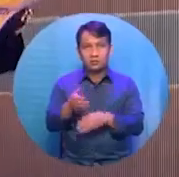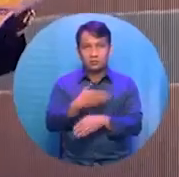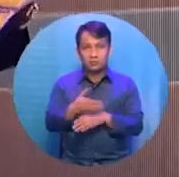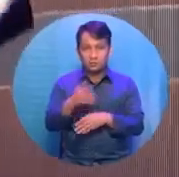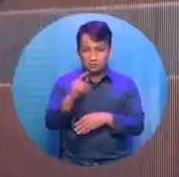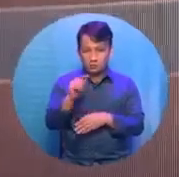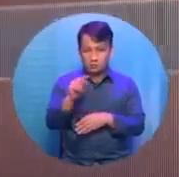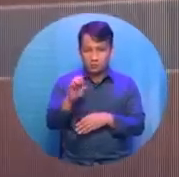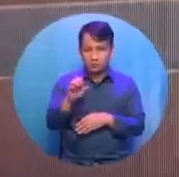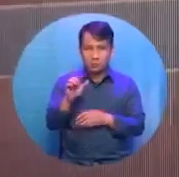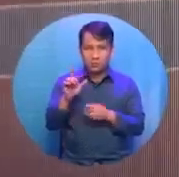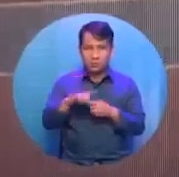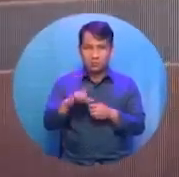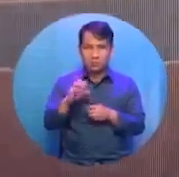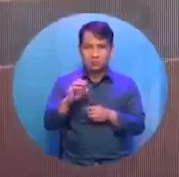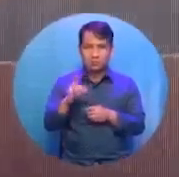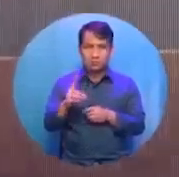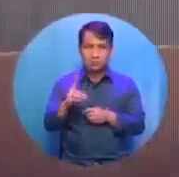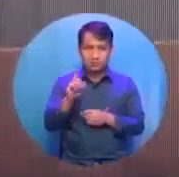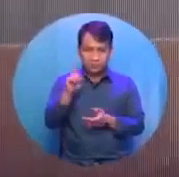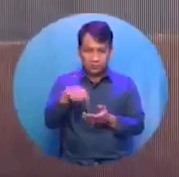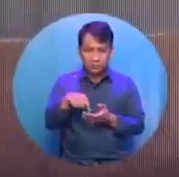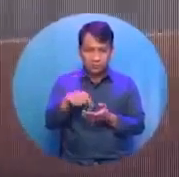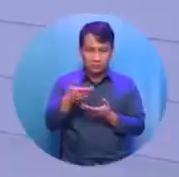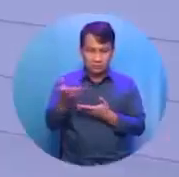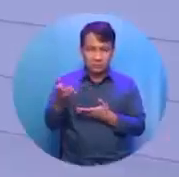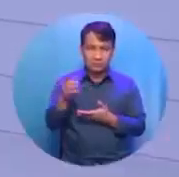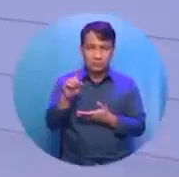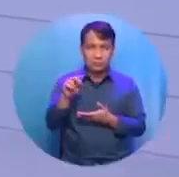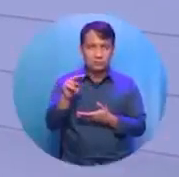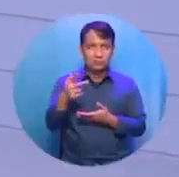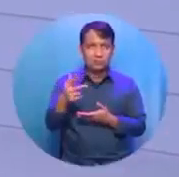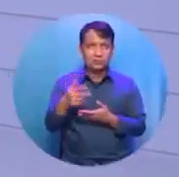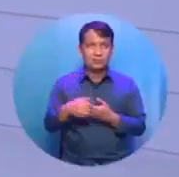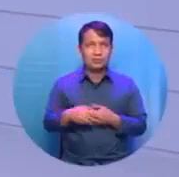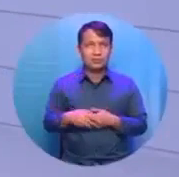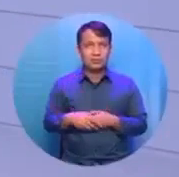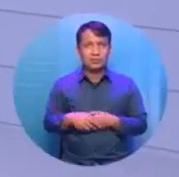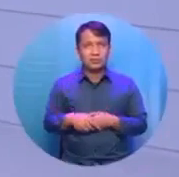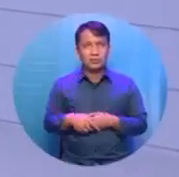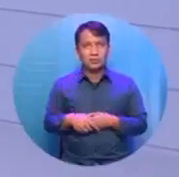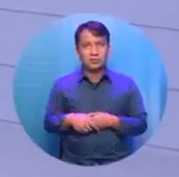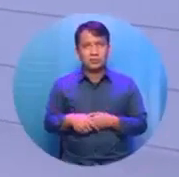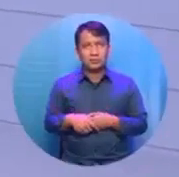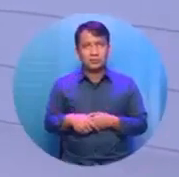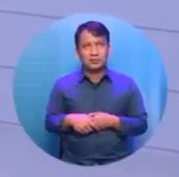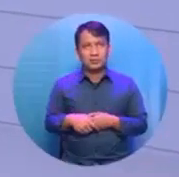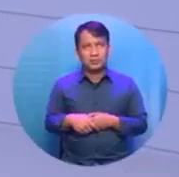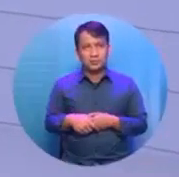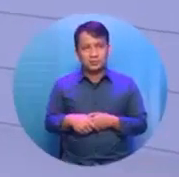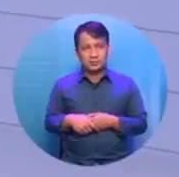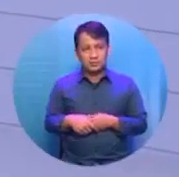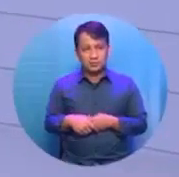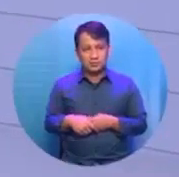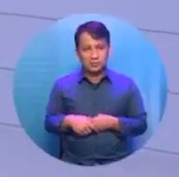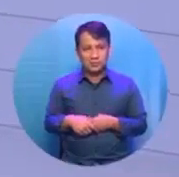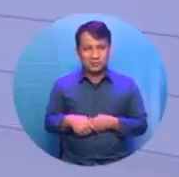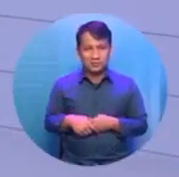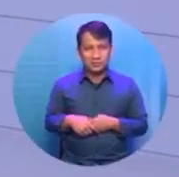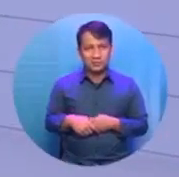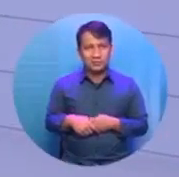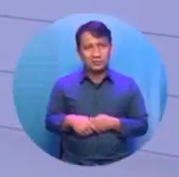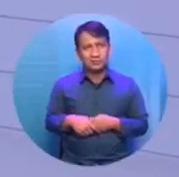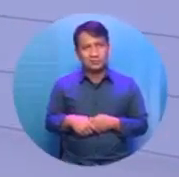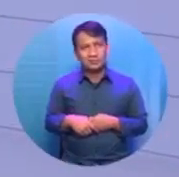TNT load. Sige. Yes. 1, 2, 3, go! Ano man ang sumbong mo nadala,